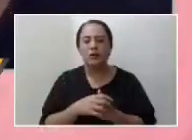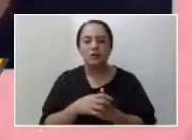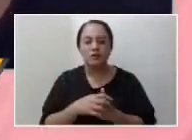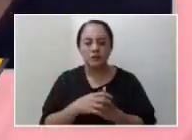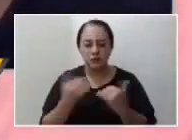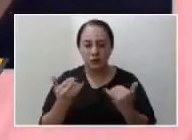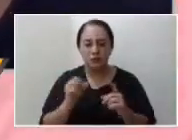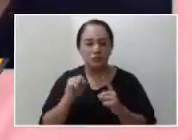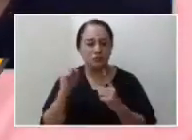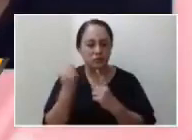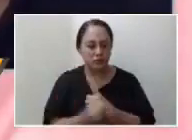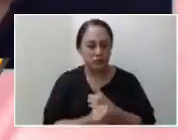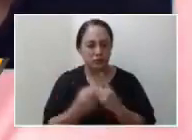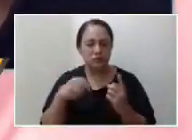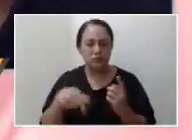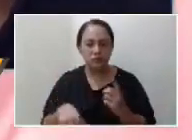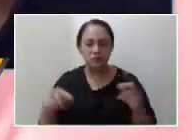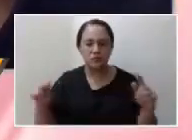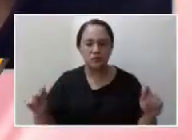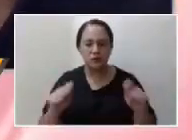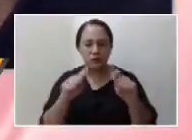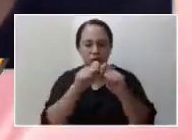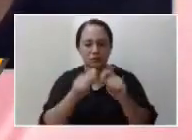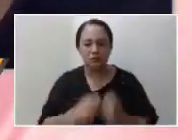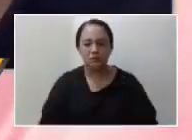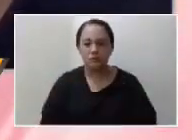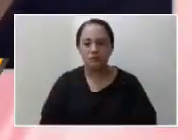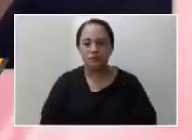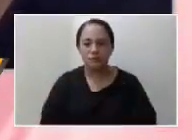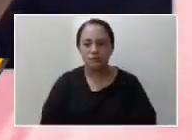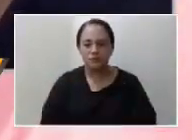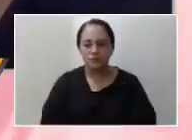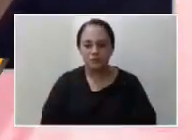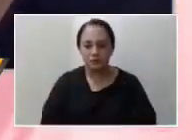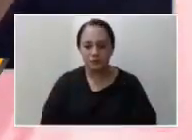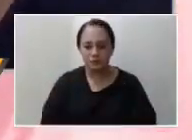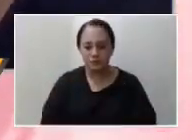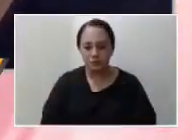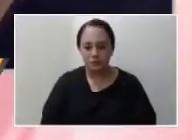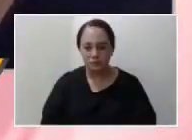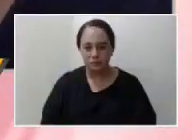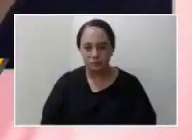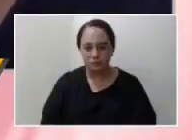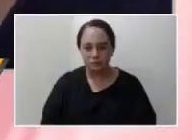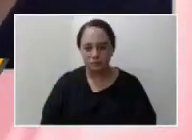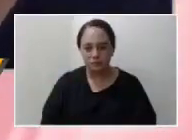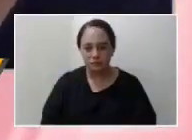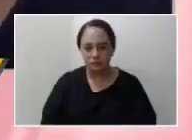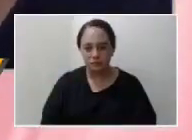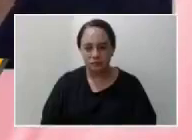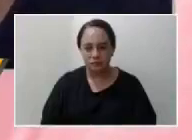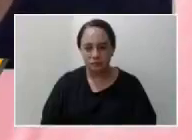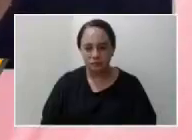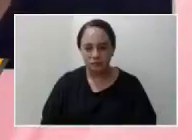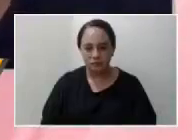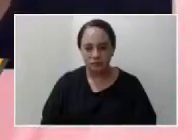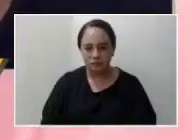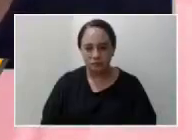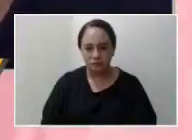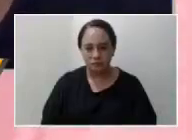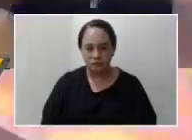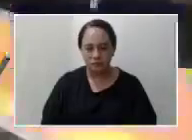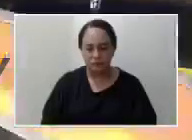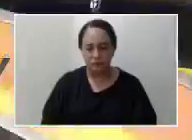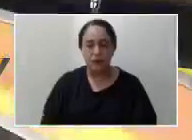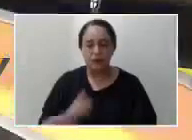pa kasing laki kasi ang mga abo naman ay mainly confined lang dyan sa crater o sa island. With